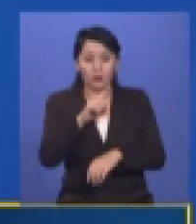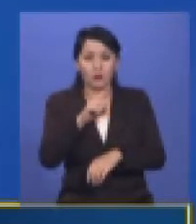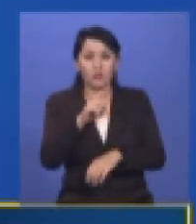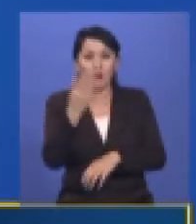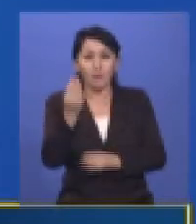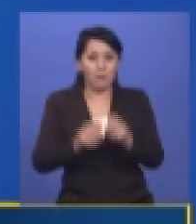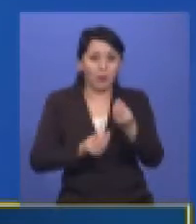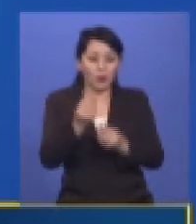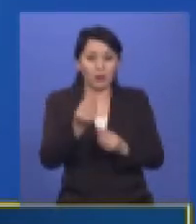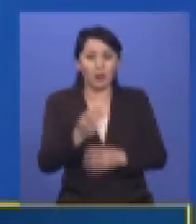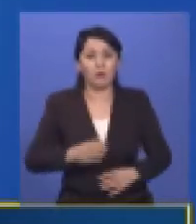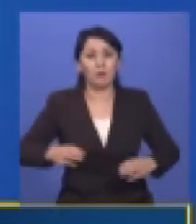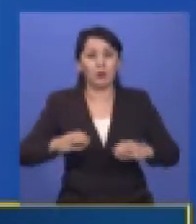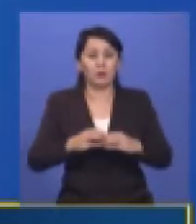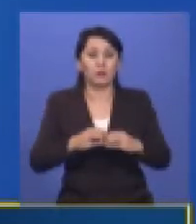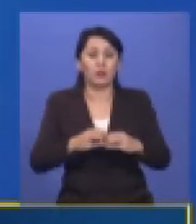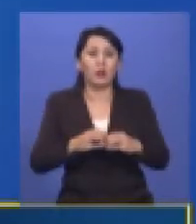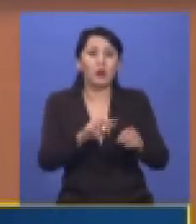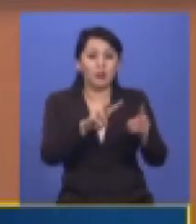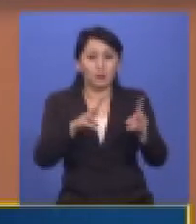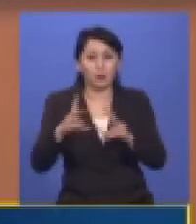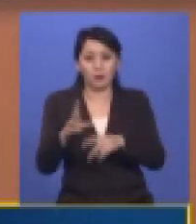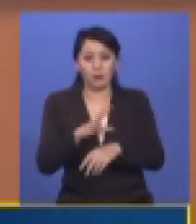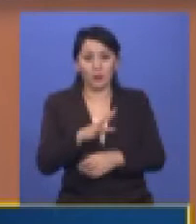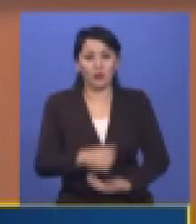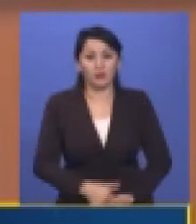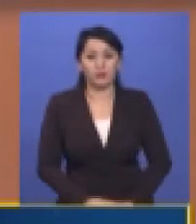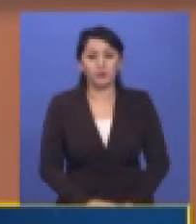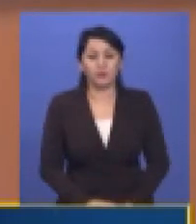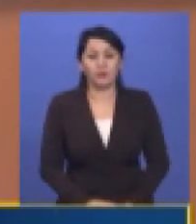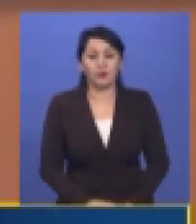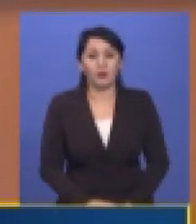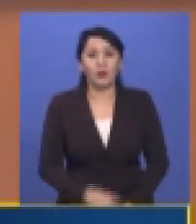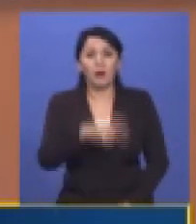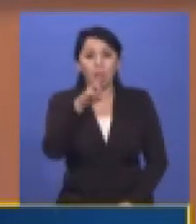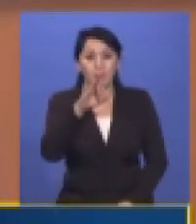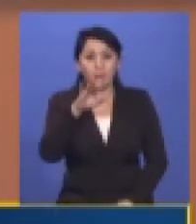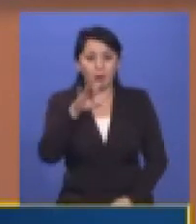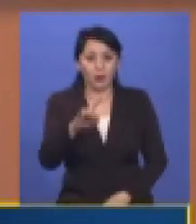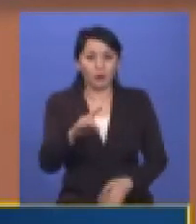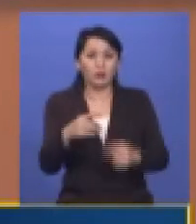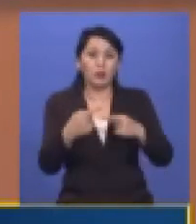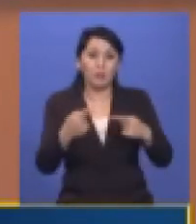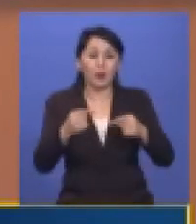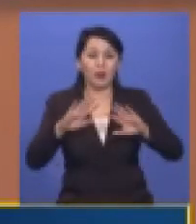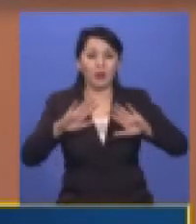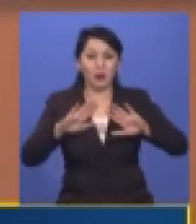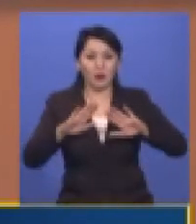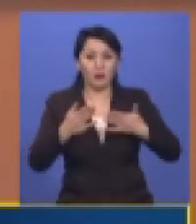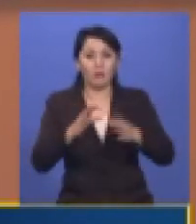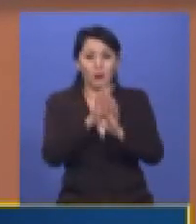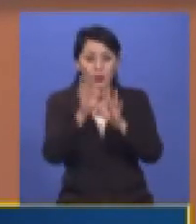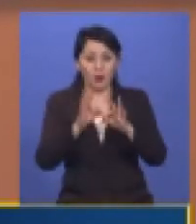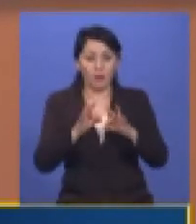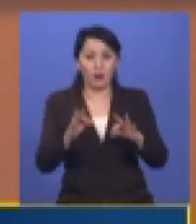үзінділер және жеке ұжымдық нөмірлер көрсетті. Я выступала. Мен Ақшақар мүлдем басқа оқиға бейінде өнер